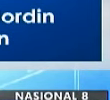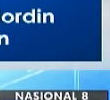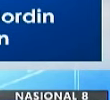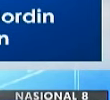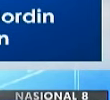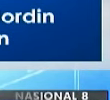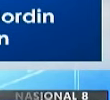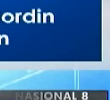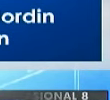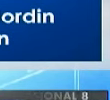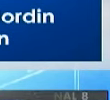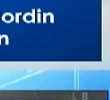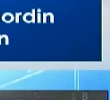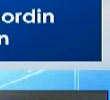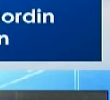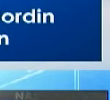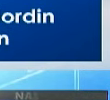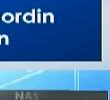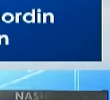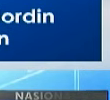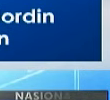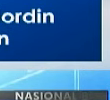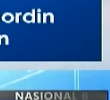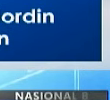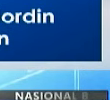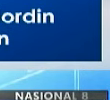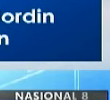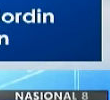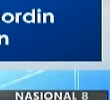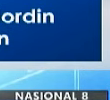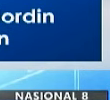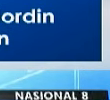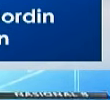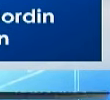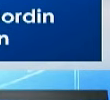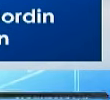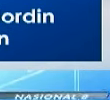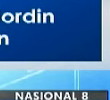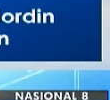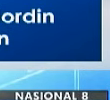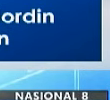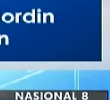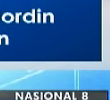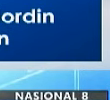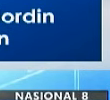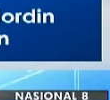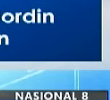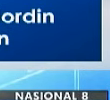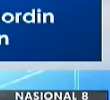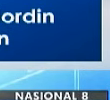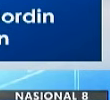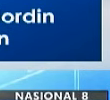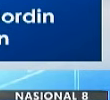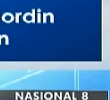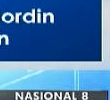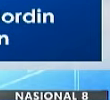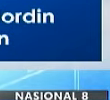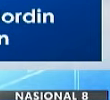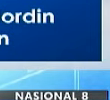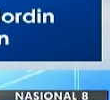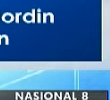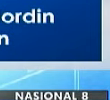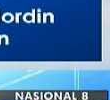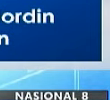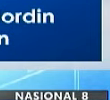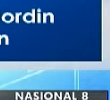melanjutkan pelajaran di Imperial college dijatuhi hukuman penjara lima tahun oleh Mahkamah setelah mengaku bersalah atas 17